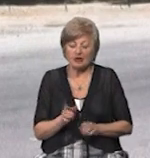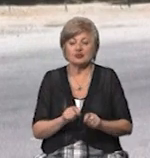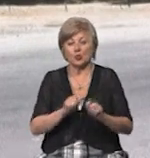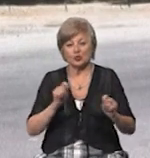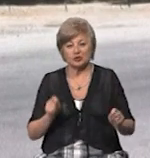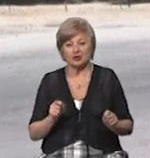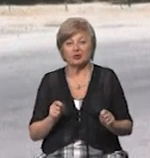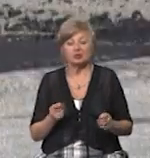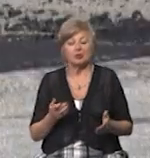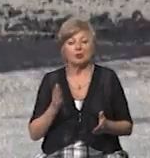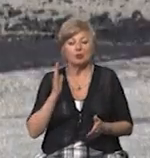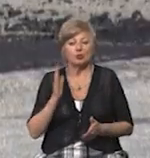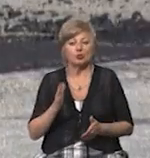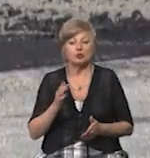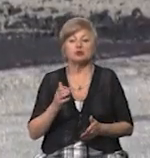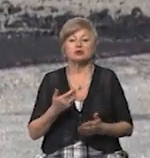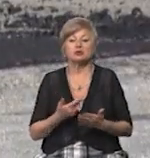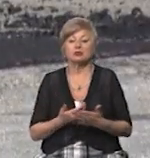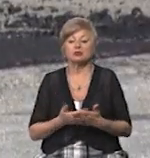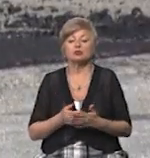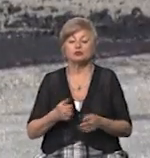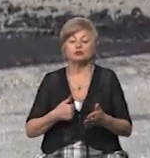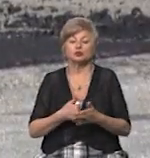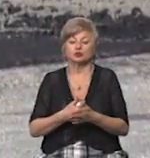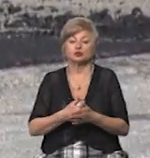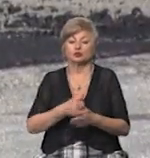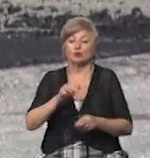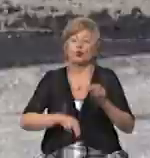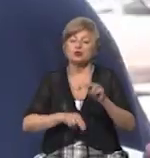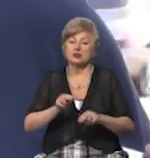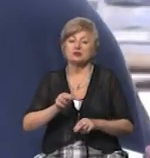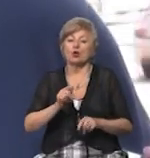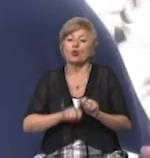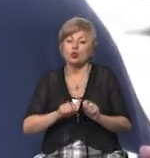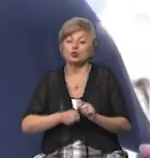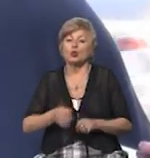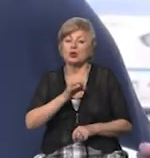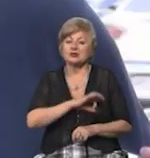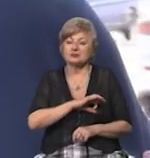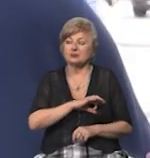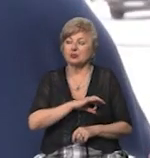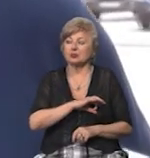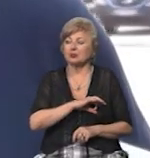повинен бути зданий до державного архітектурно-будівельного контролю для експлуатації. Що? Як